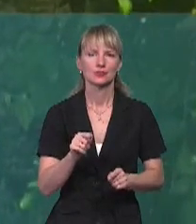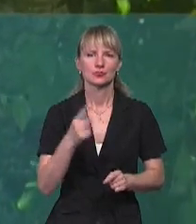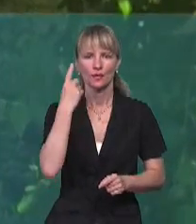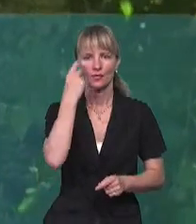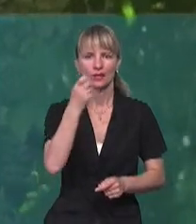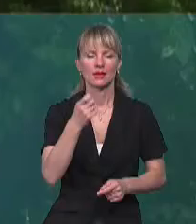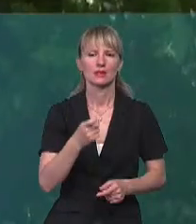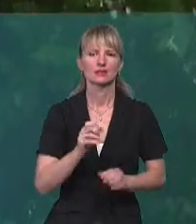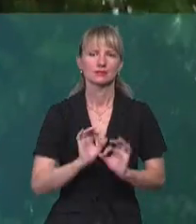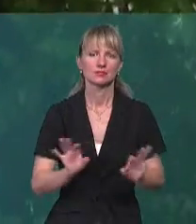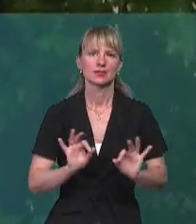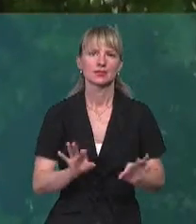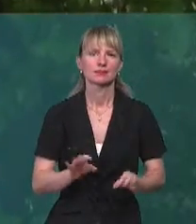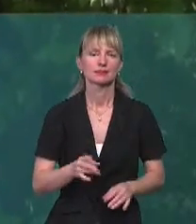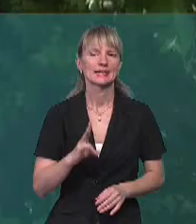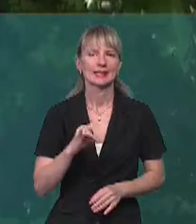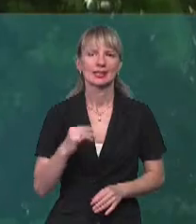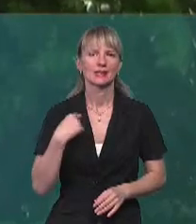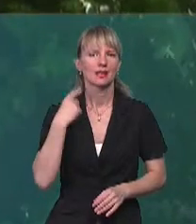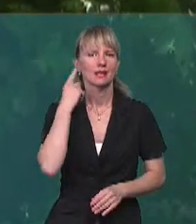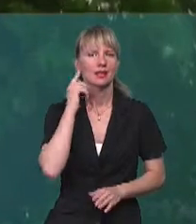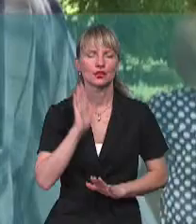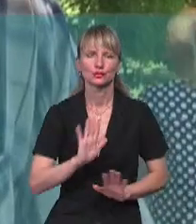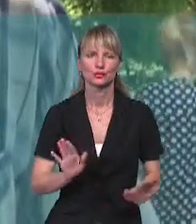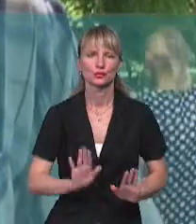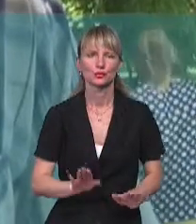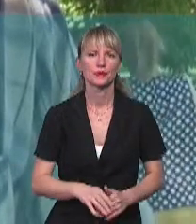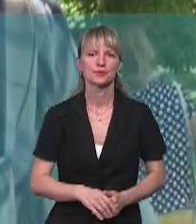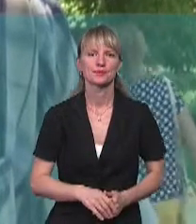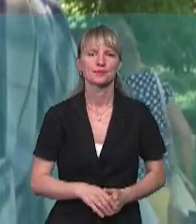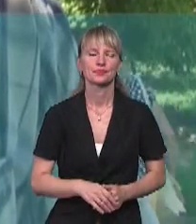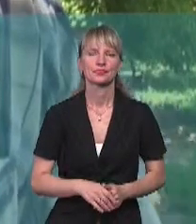повідомляють інформацію. Ні, я цього не чула. Надання